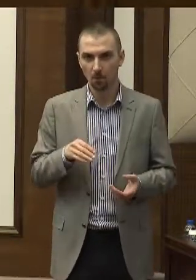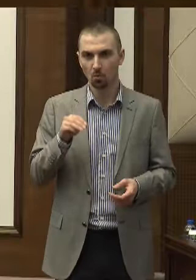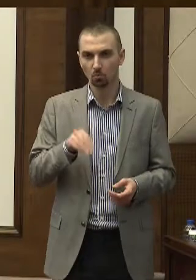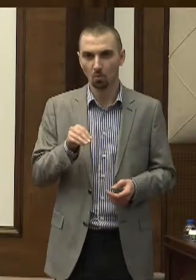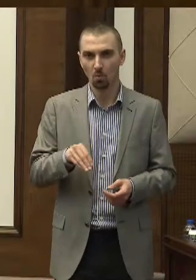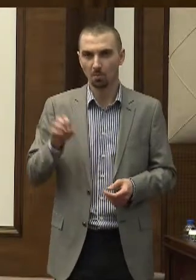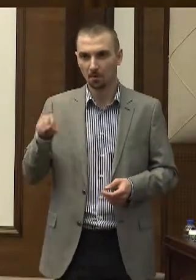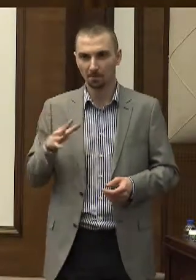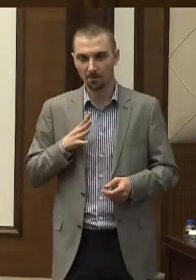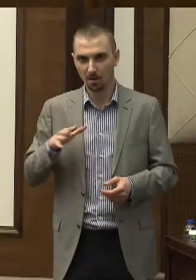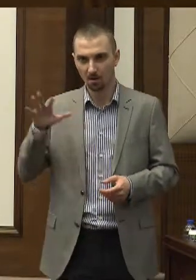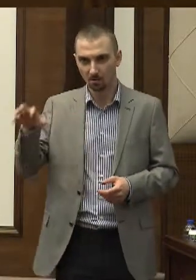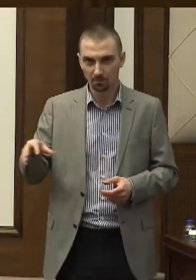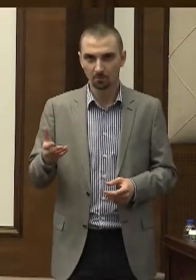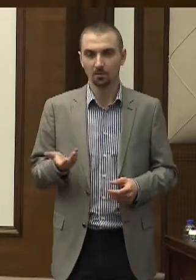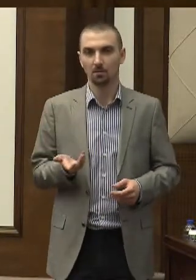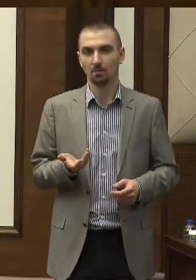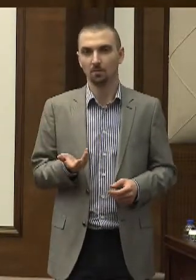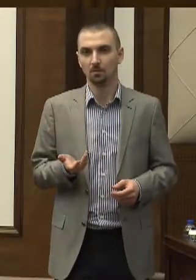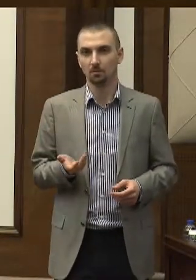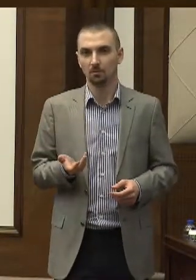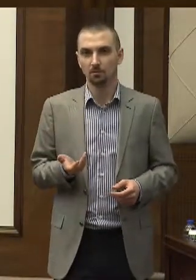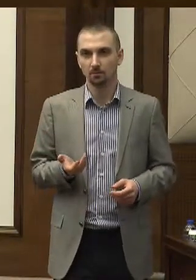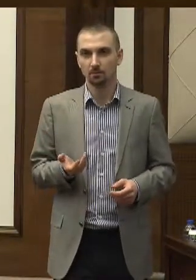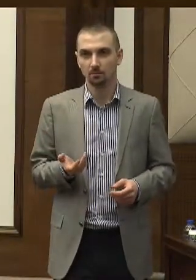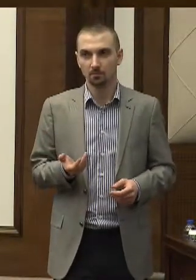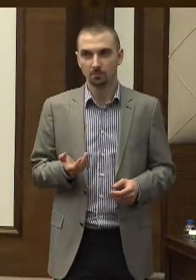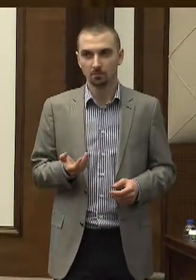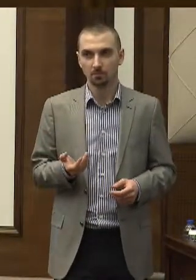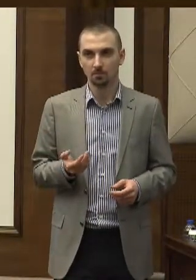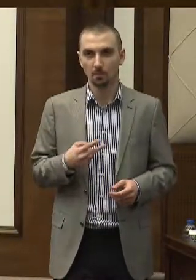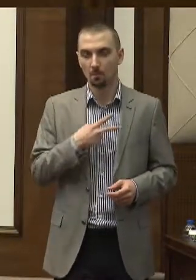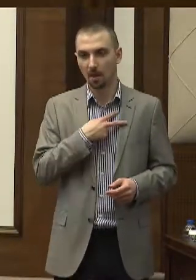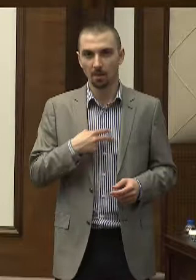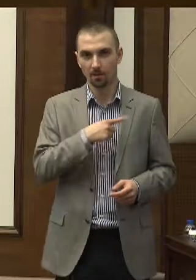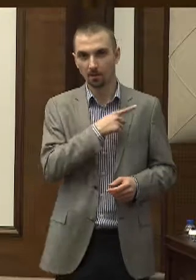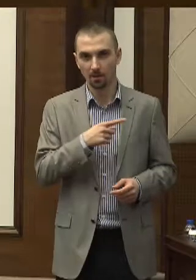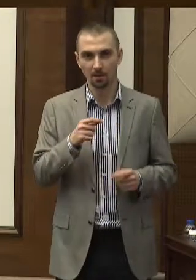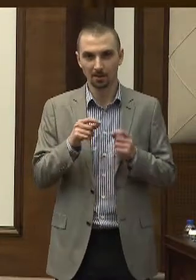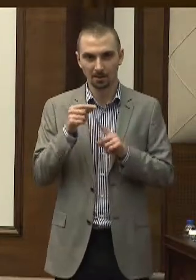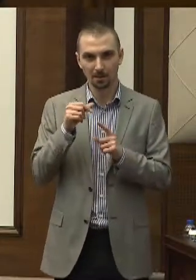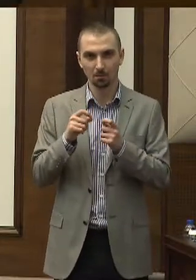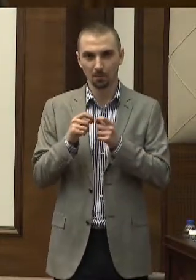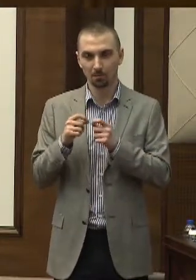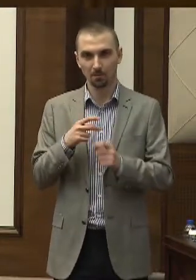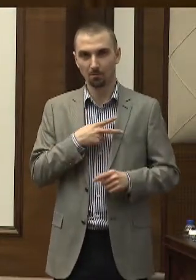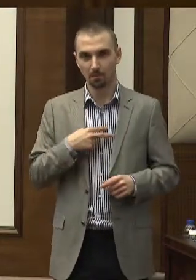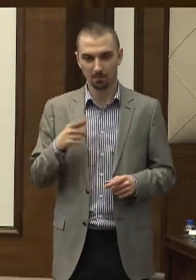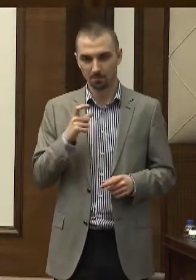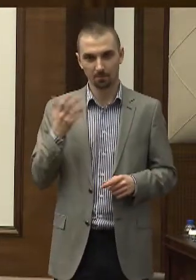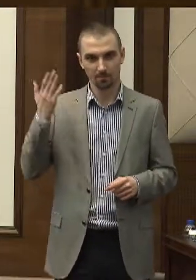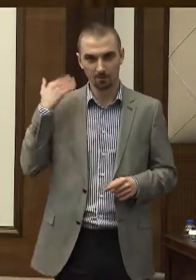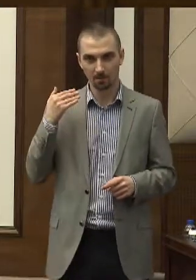döküm sahasıydı, hadi oradan kaldılar, şimdi öbür tarafa genel Sayın Büyükşehir Belediye Başkanımız da geçen ay